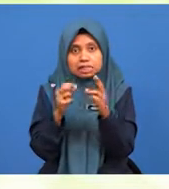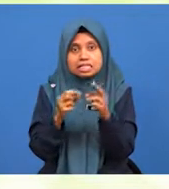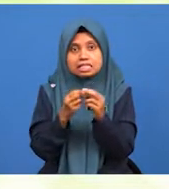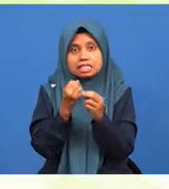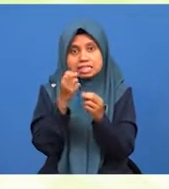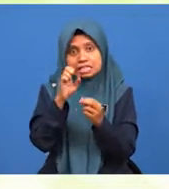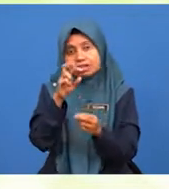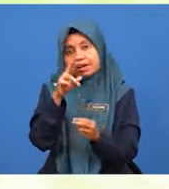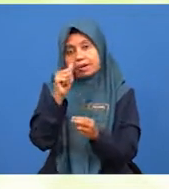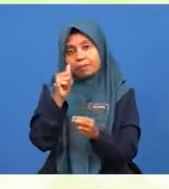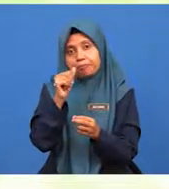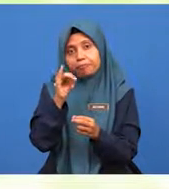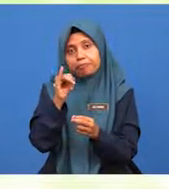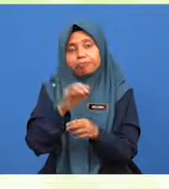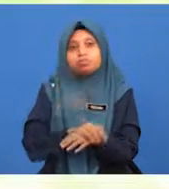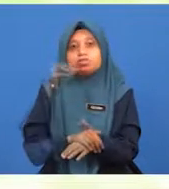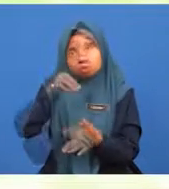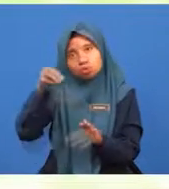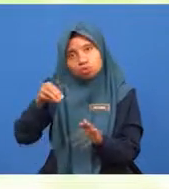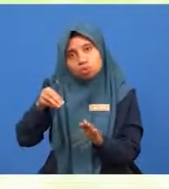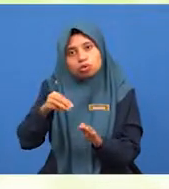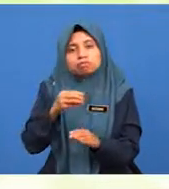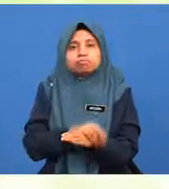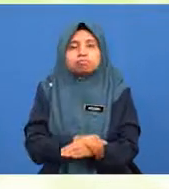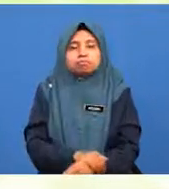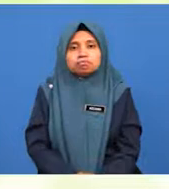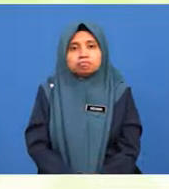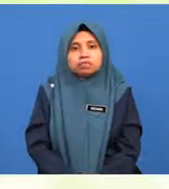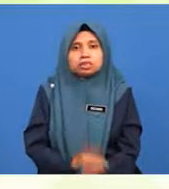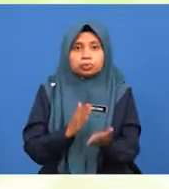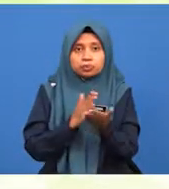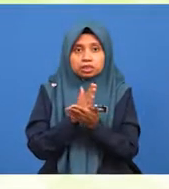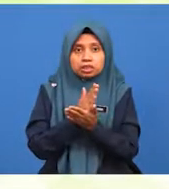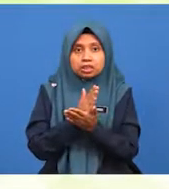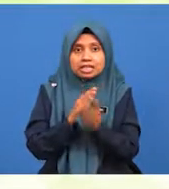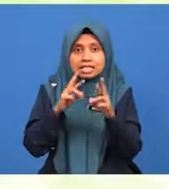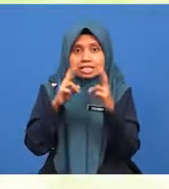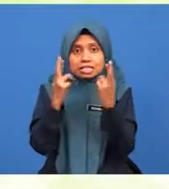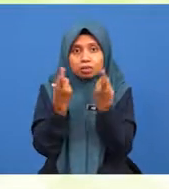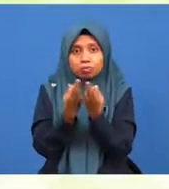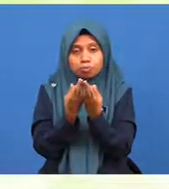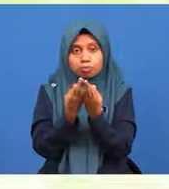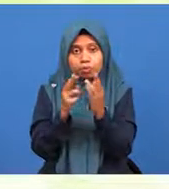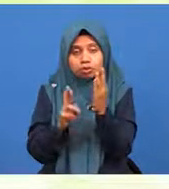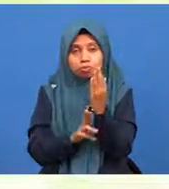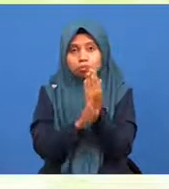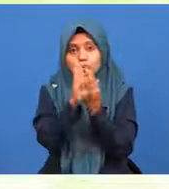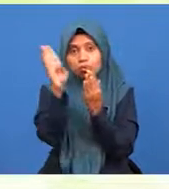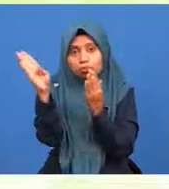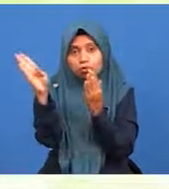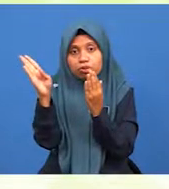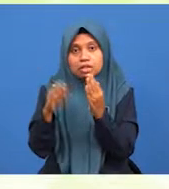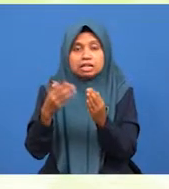Contoh seterusnya ialah serumpun buluh. Di belakang rumah Amira ada serumpun